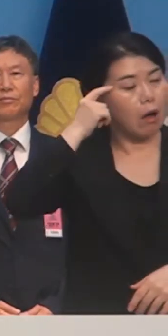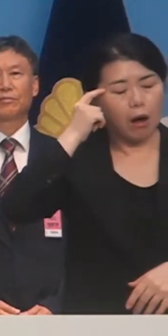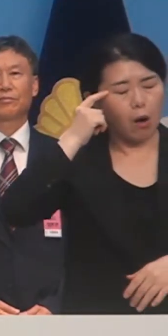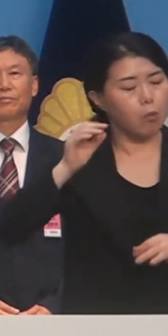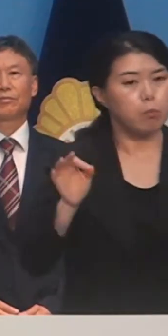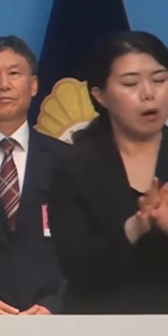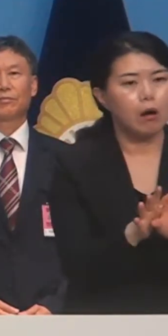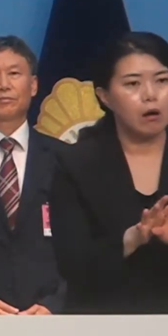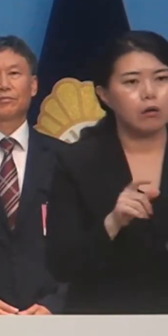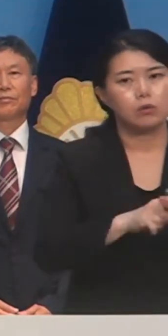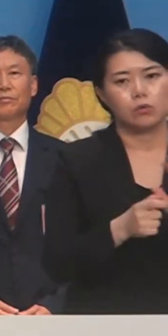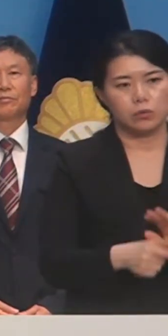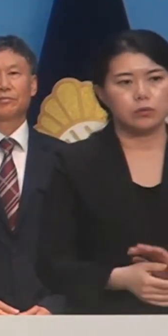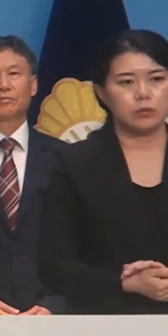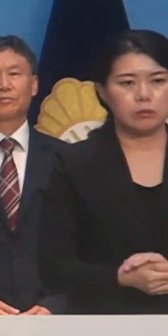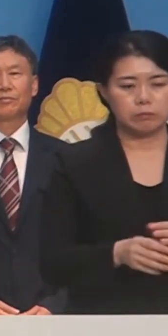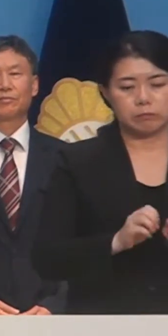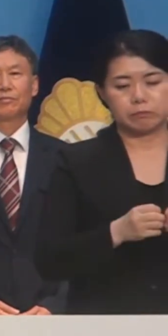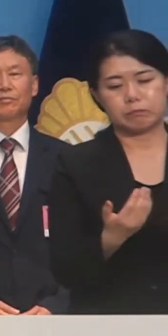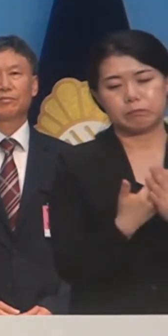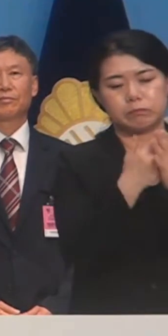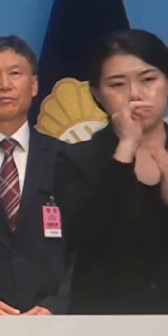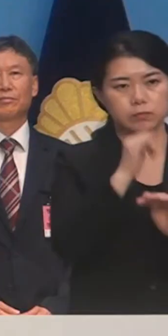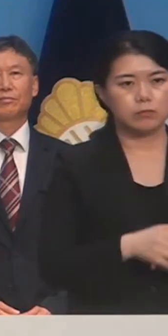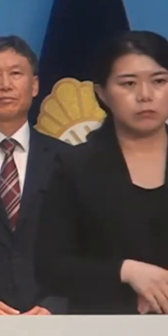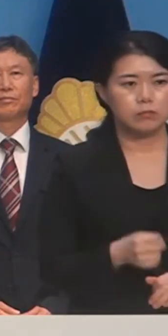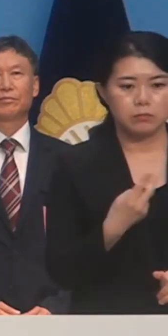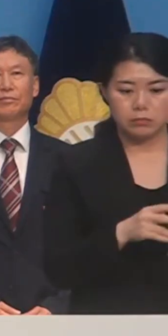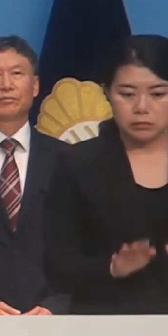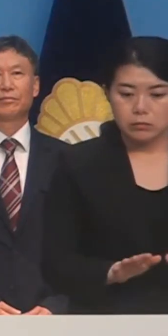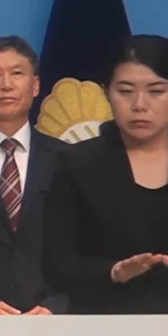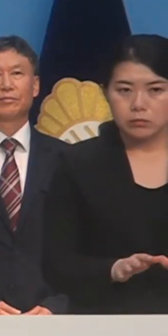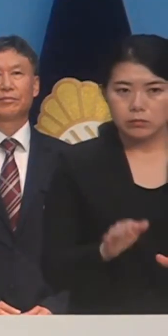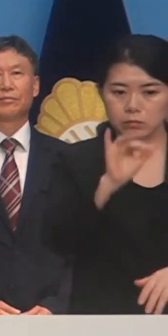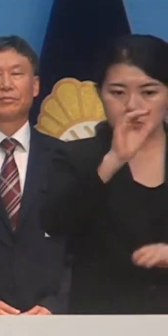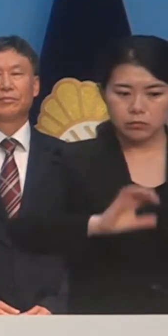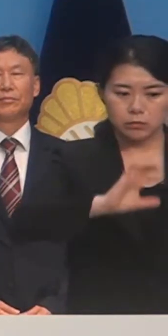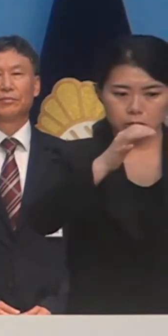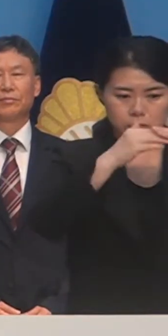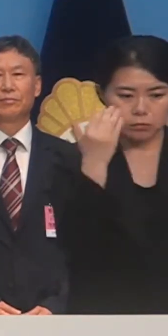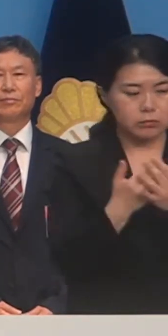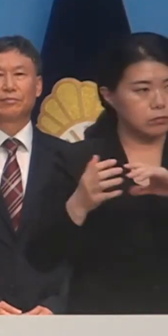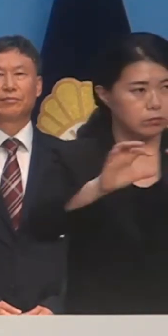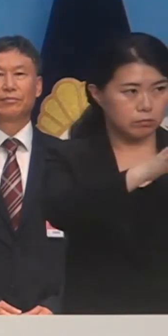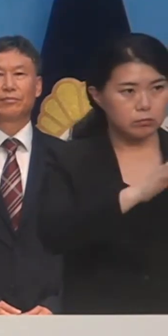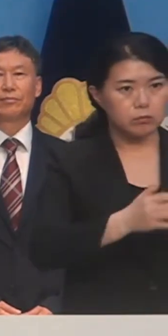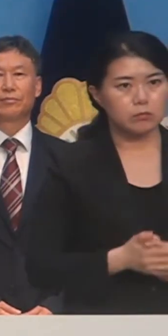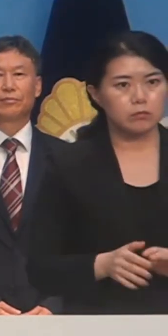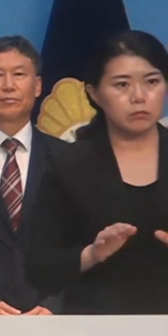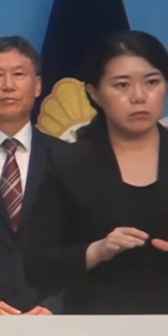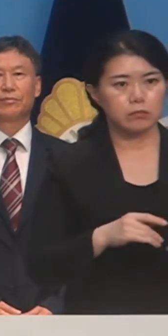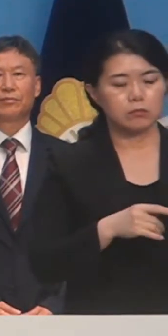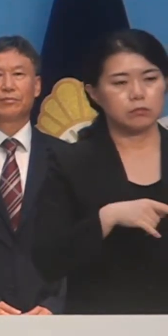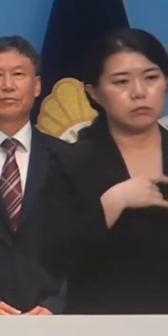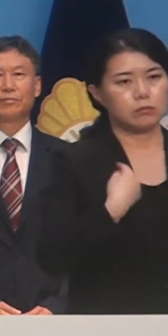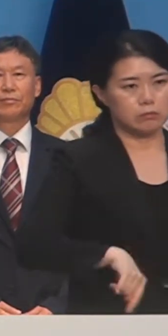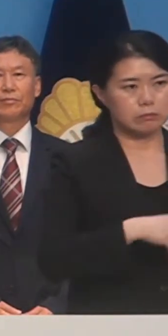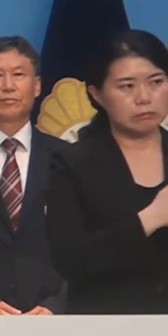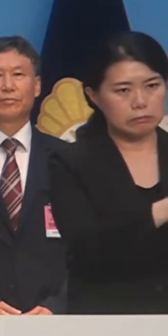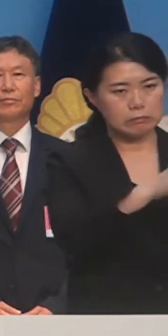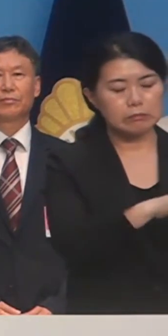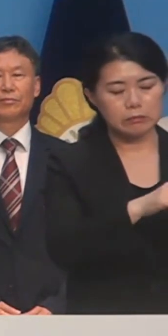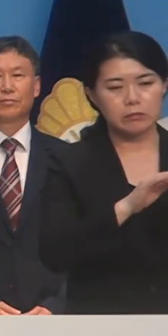수준으로 교묘하게 진화해 왔고 이미 전 세계 모든 국가들은 중공의